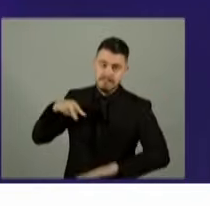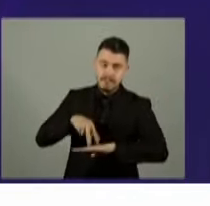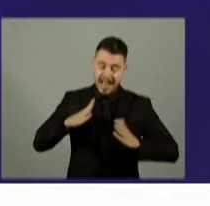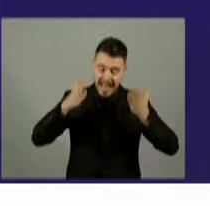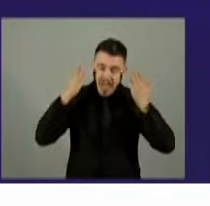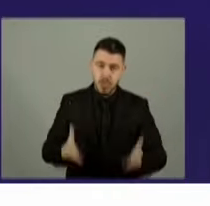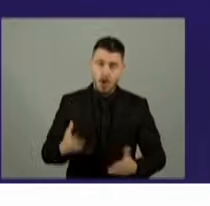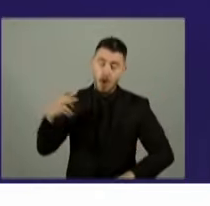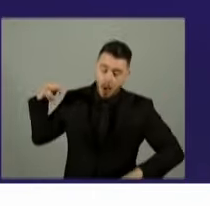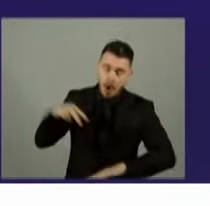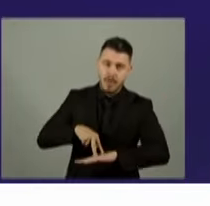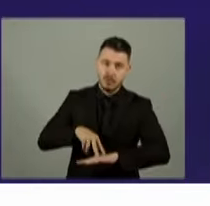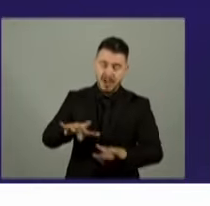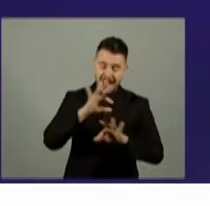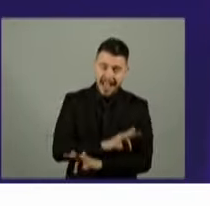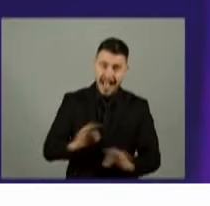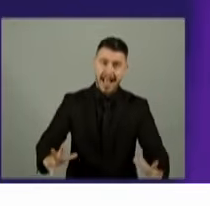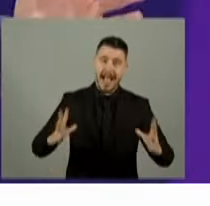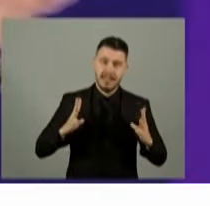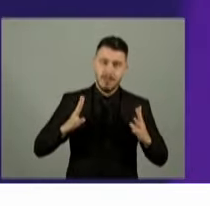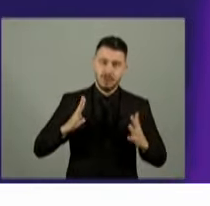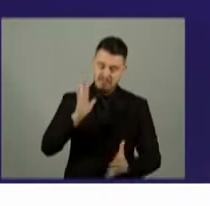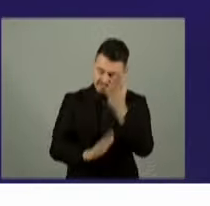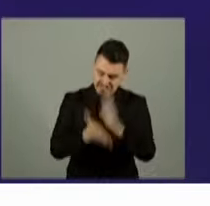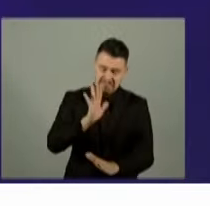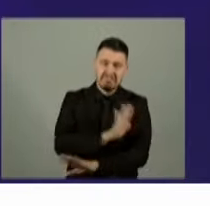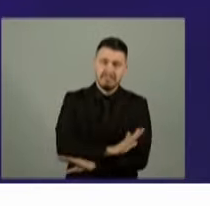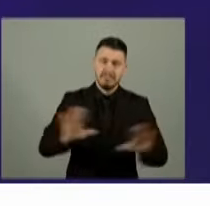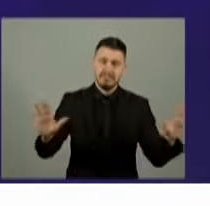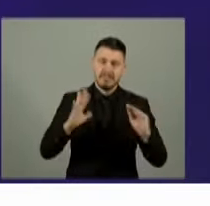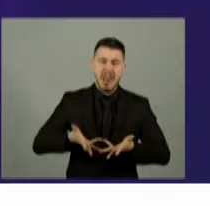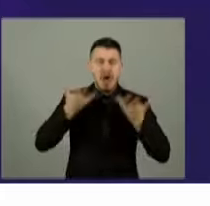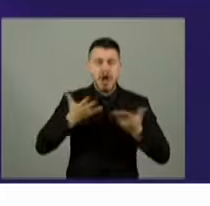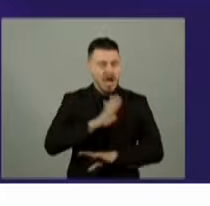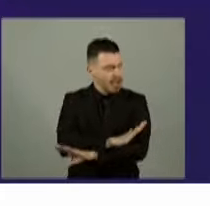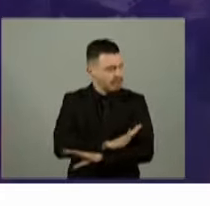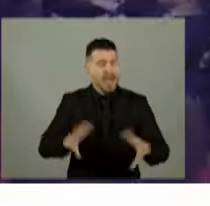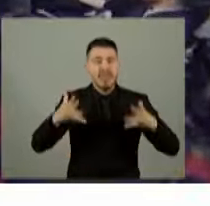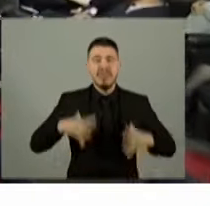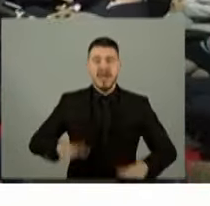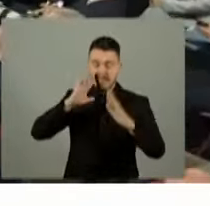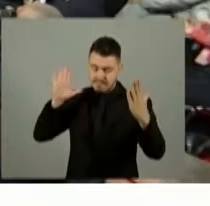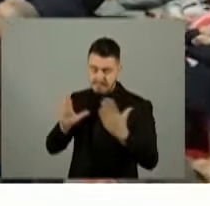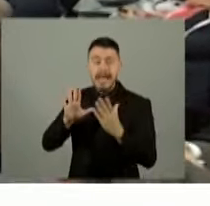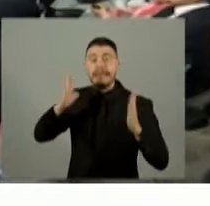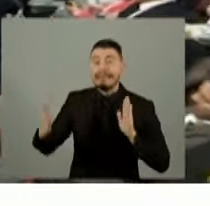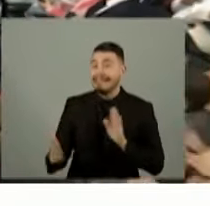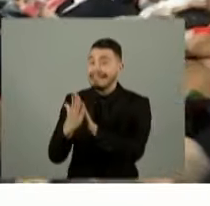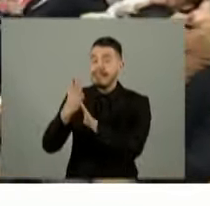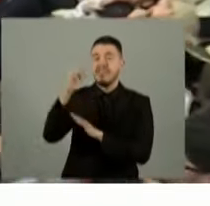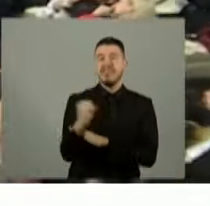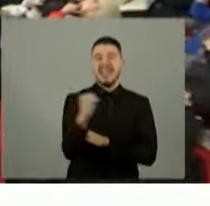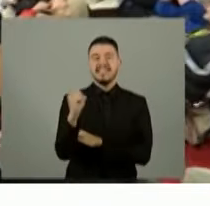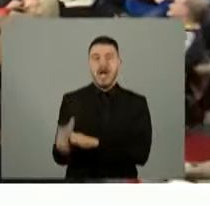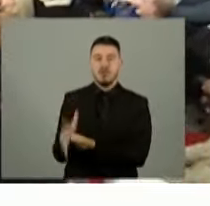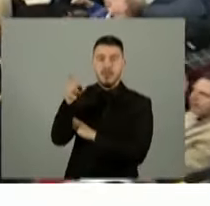στιγμής από τις δημοσκοπήσεις και από την όλη πορεία του κόμματος. Και εδώ τίθεται το ερώτημα γιατί. η απάντηση σε αυτό το γιατί, κατά τη γνώμη μου, θα